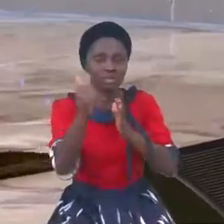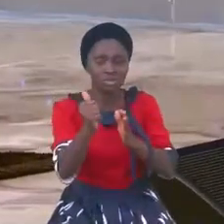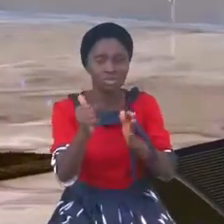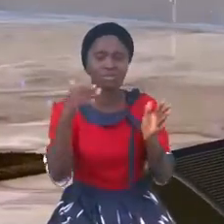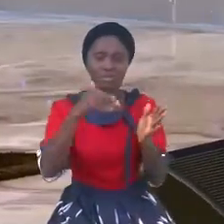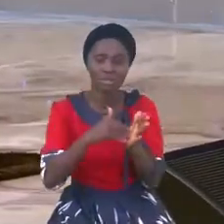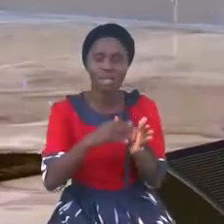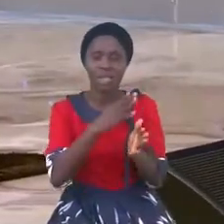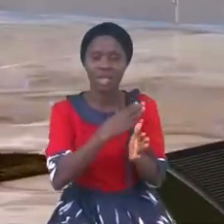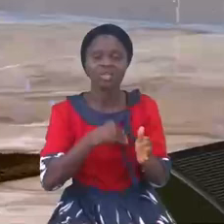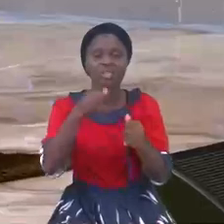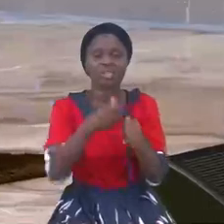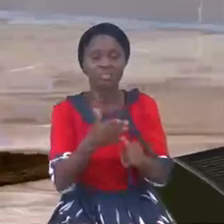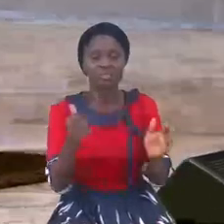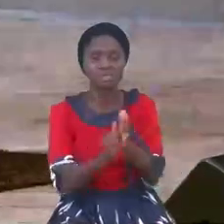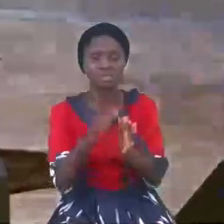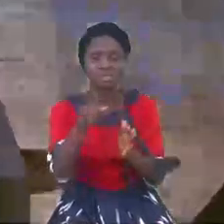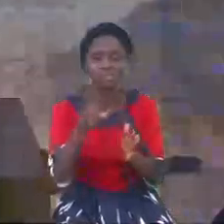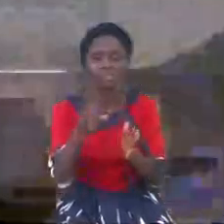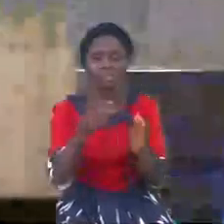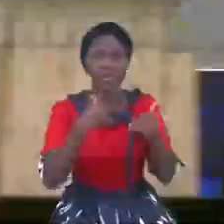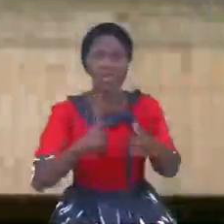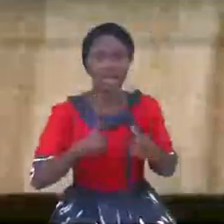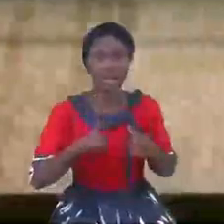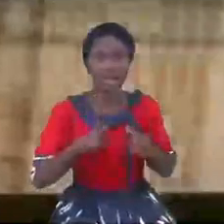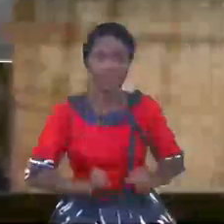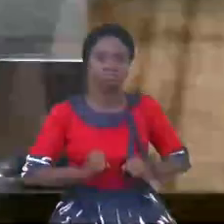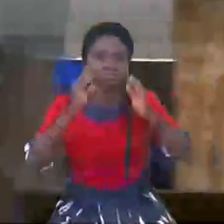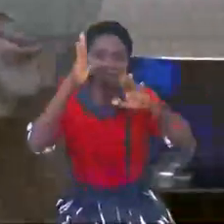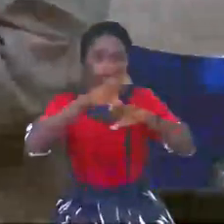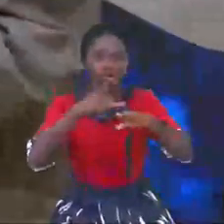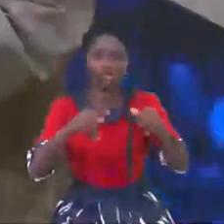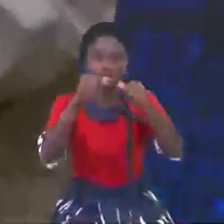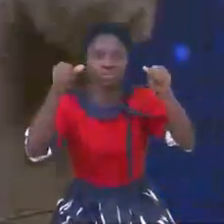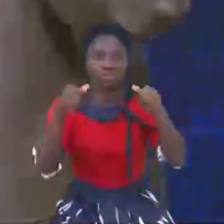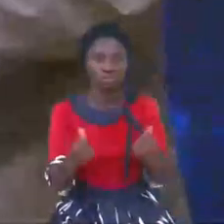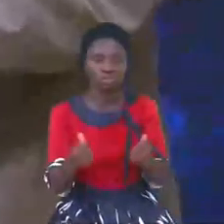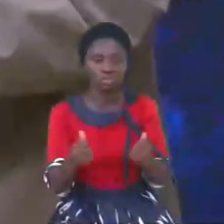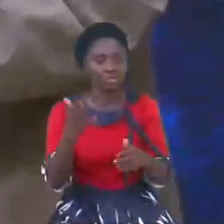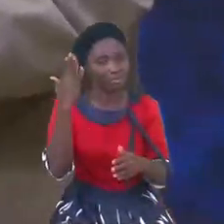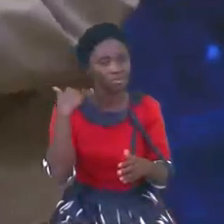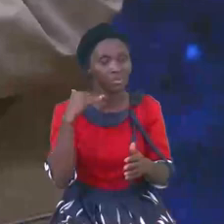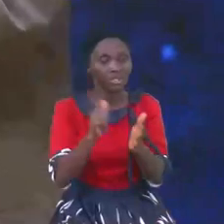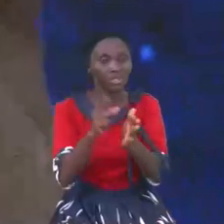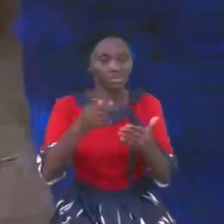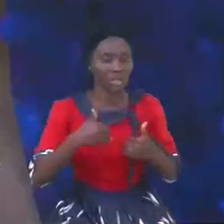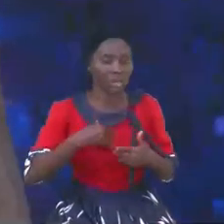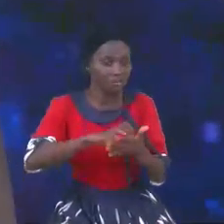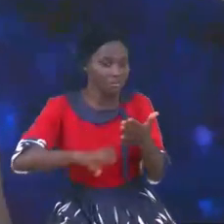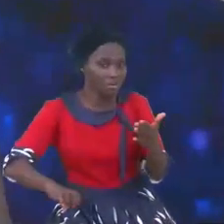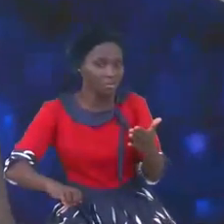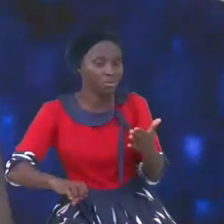en vous engageant à nouveau pour le Seigneur. Tout ce que vous avez mis sur l'autel, que vous avez ôté, ramenez cela à l'autel, que